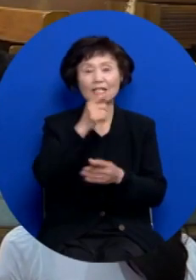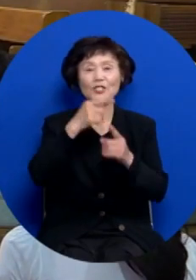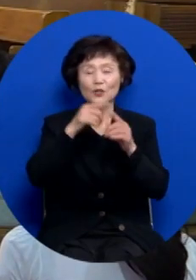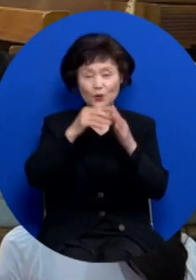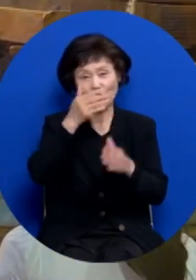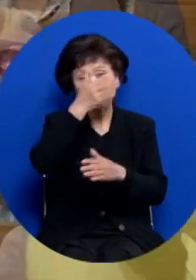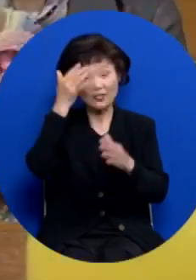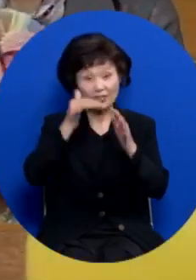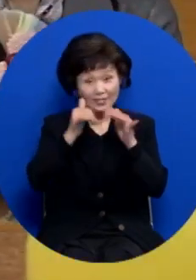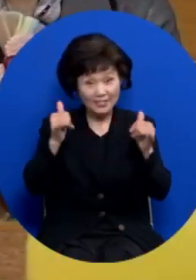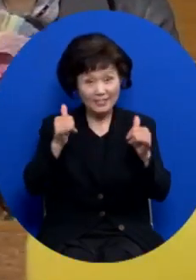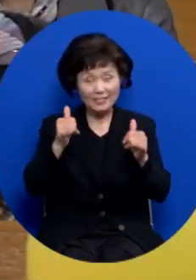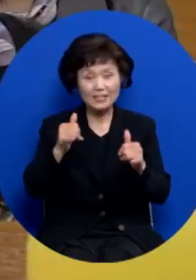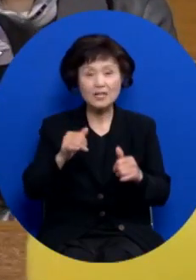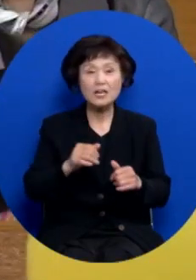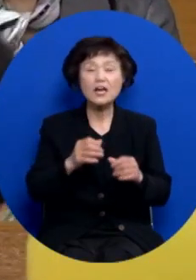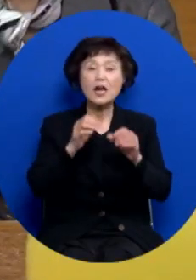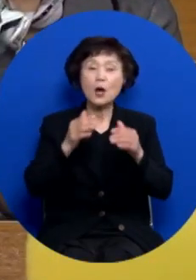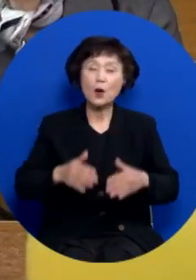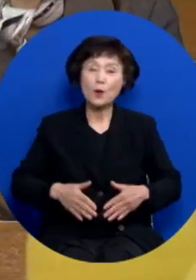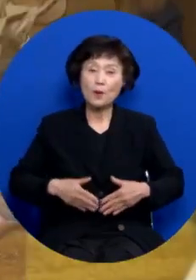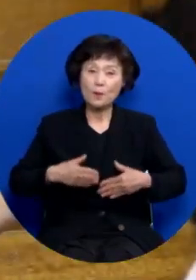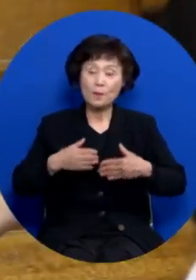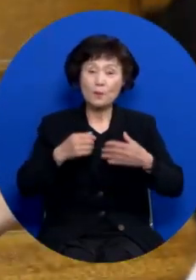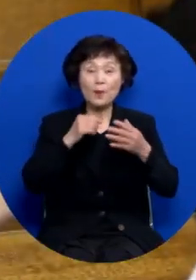이들이 마련한 봄맞이 전도 축제가